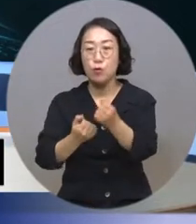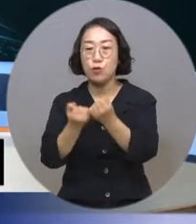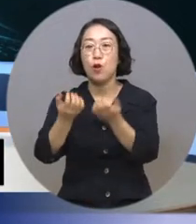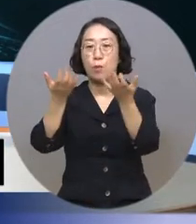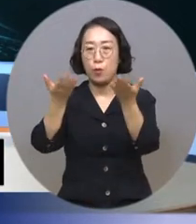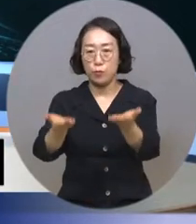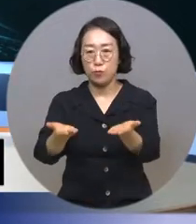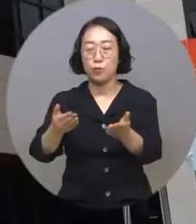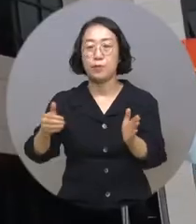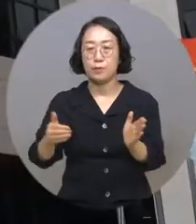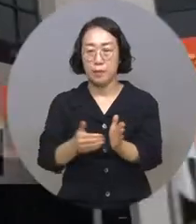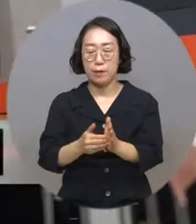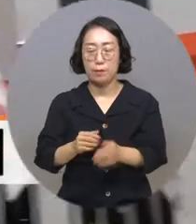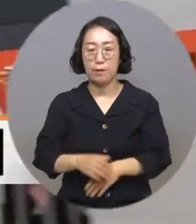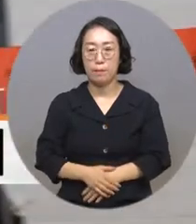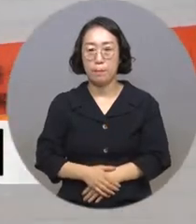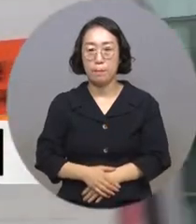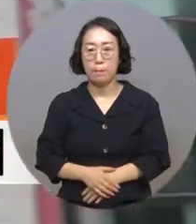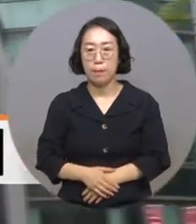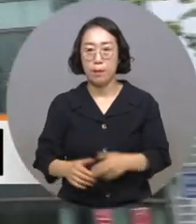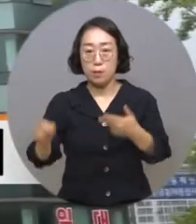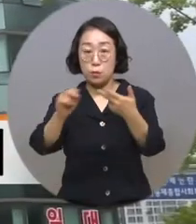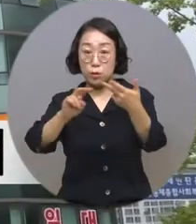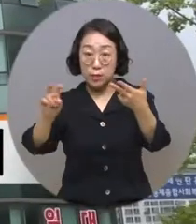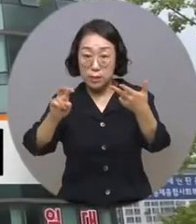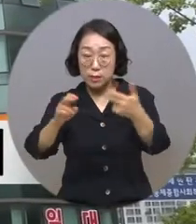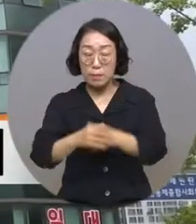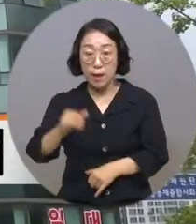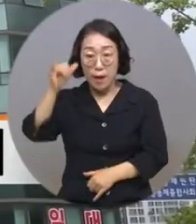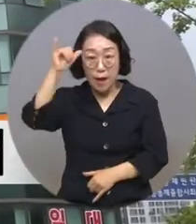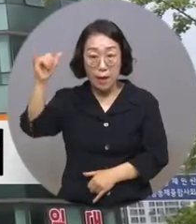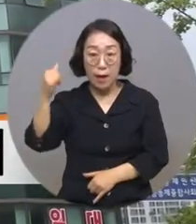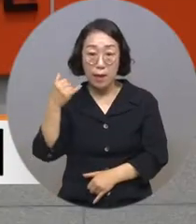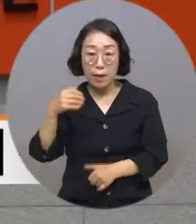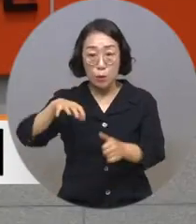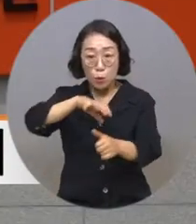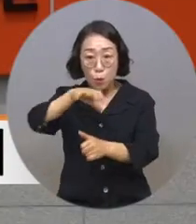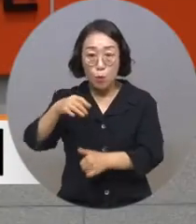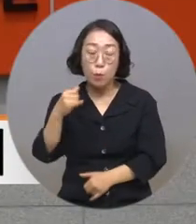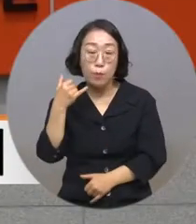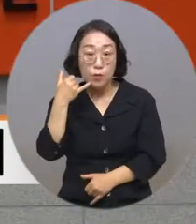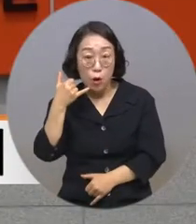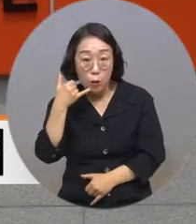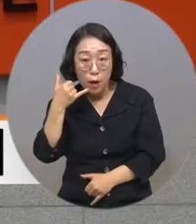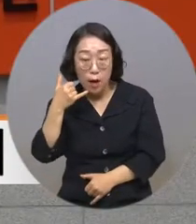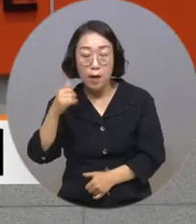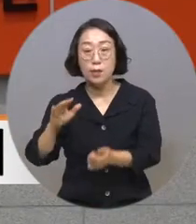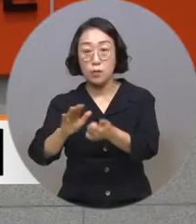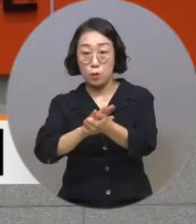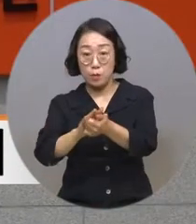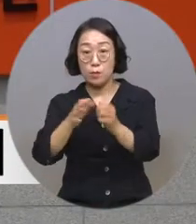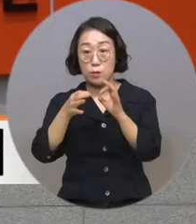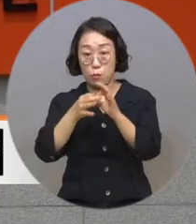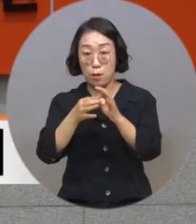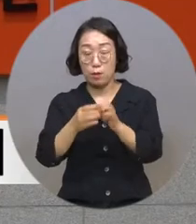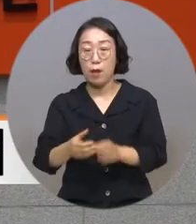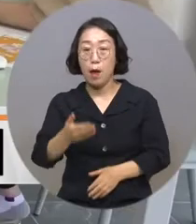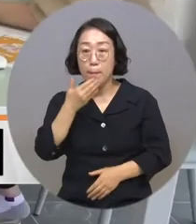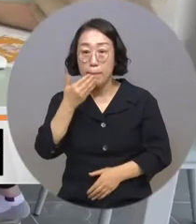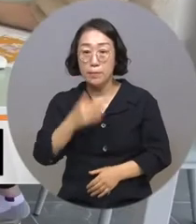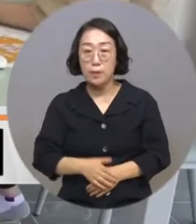가졌습니다. 지난 20일 AI 돌봄 케어 콜 추진 과정 모니터링 간담회가 원주시 밥상